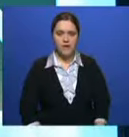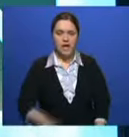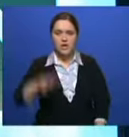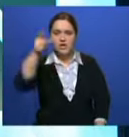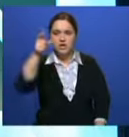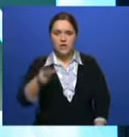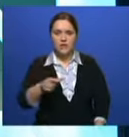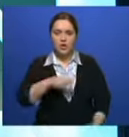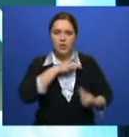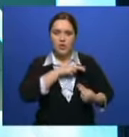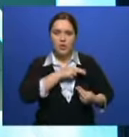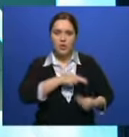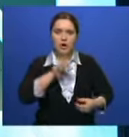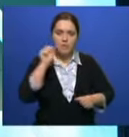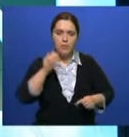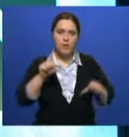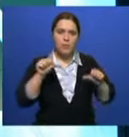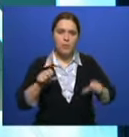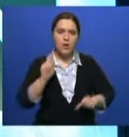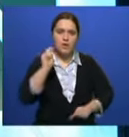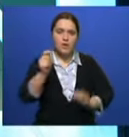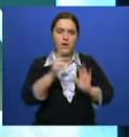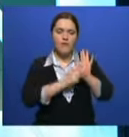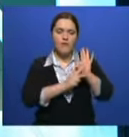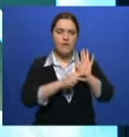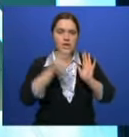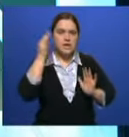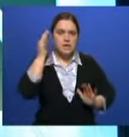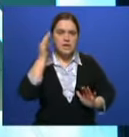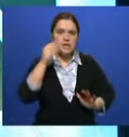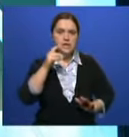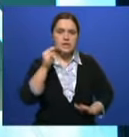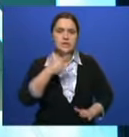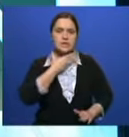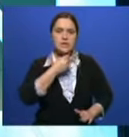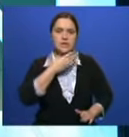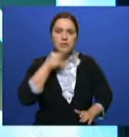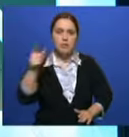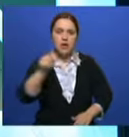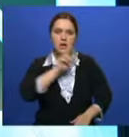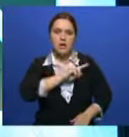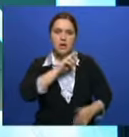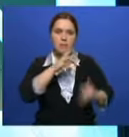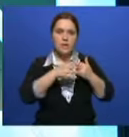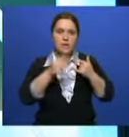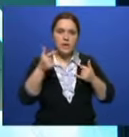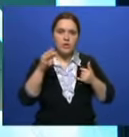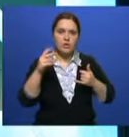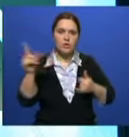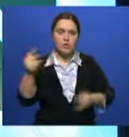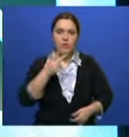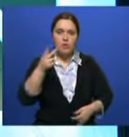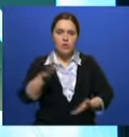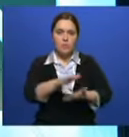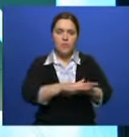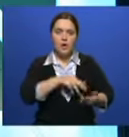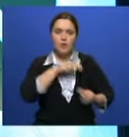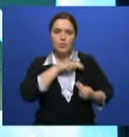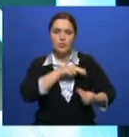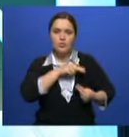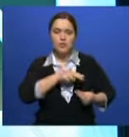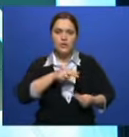Человеком труда можно по праву назвать 80-летнего геолога из семьи Александра Сухорукова. Несмотря на солидный возраст, он продолжает трудиться в одной из горнорудных